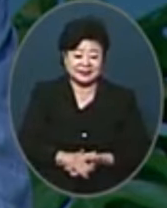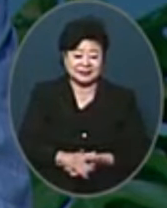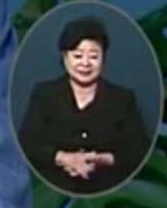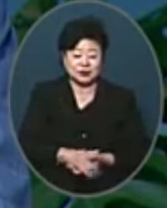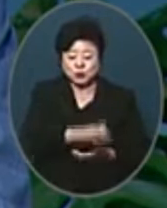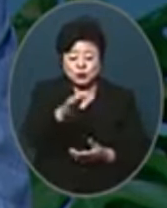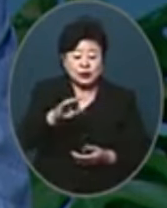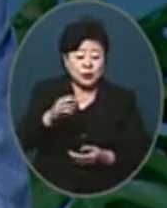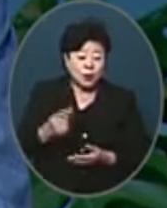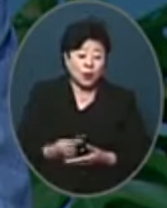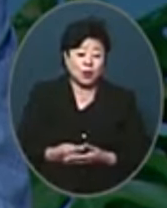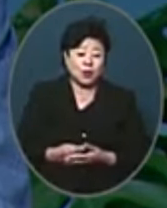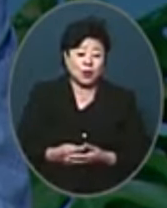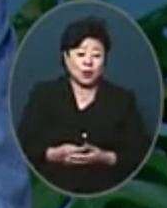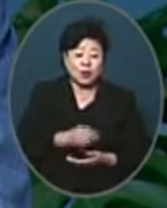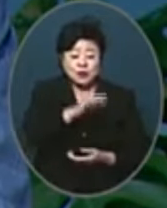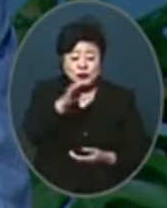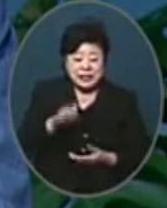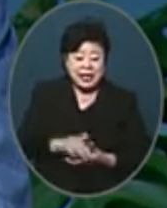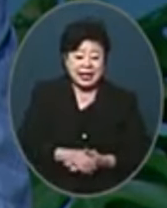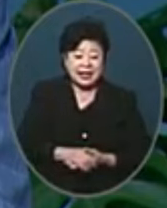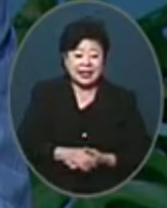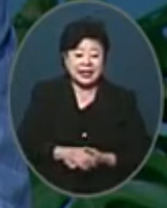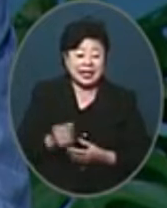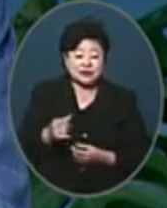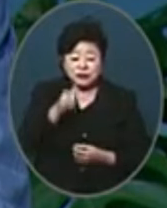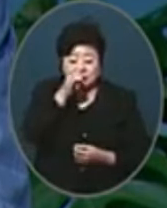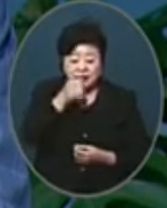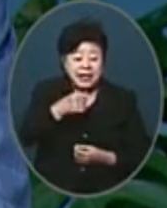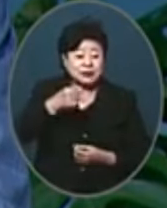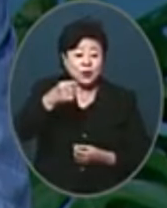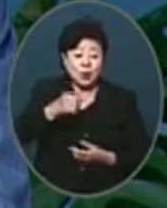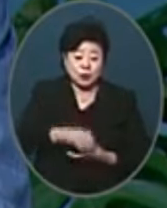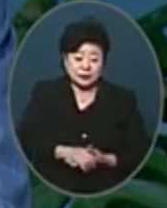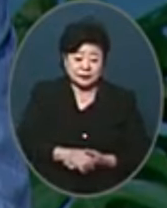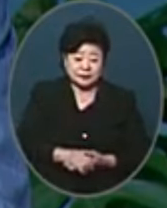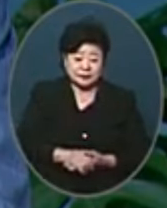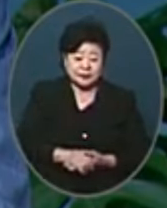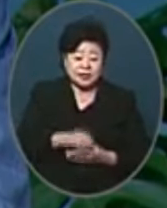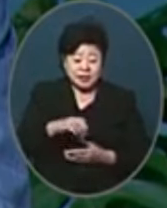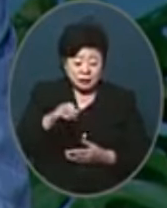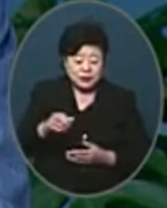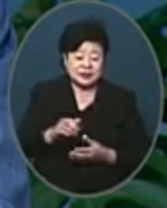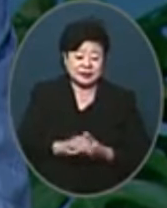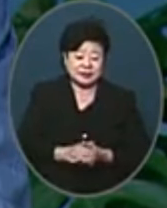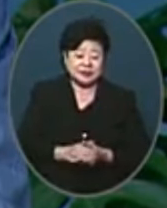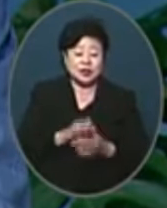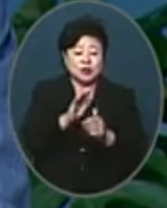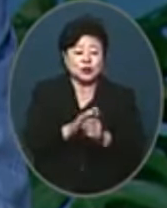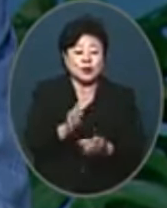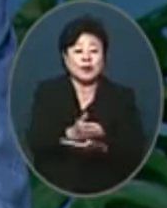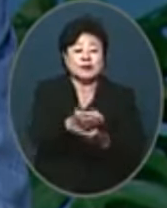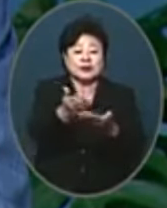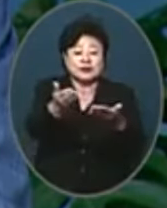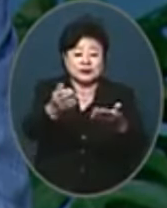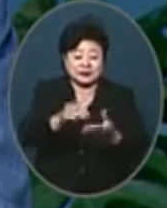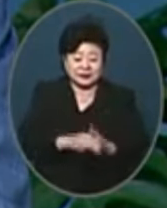우리도 우리가 가지고 있는 것 가지고 이웃에 도움을 베풀 수